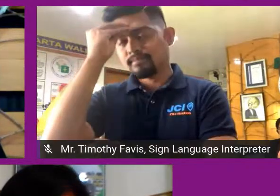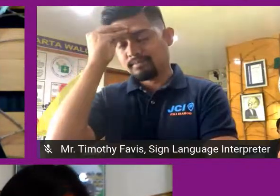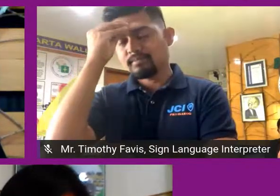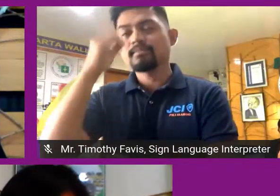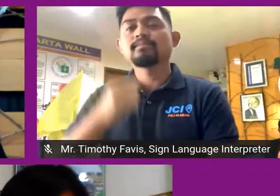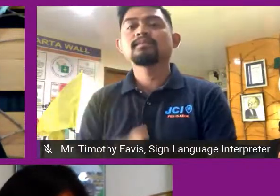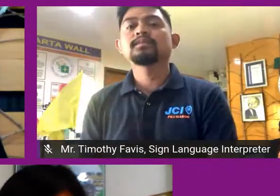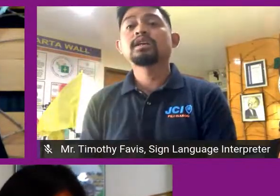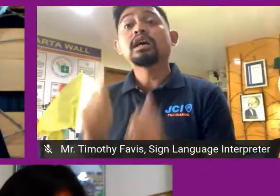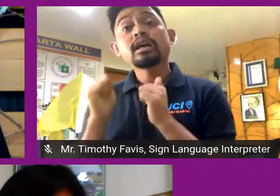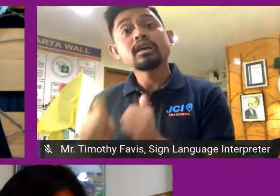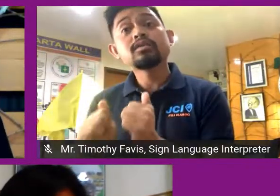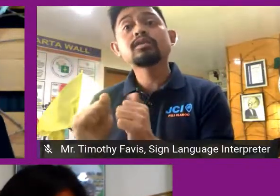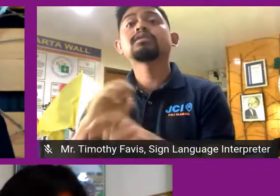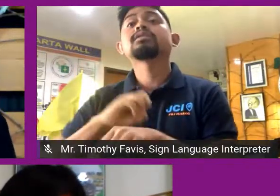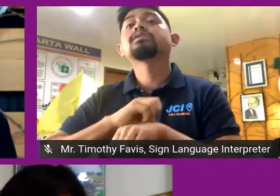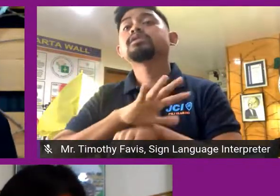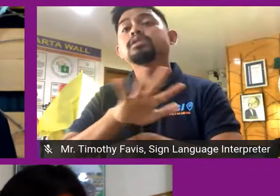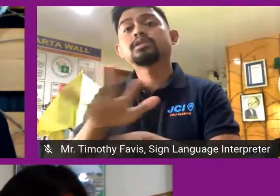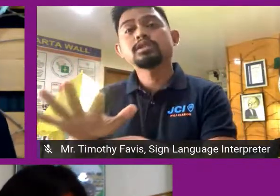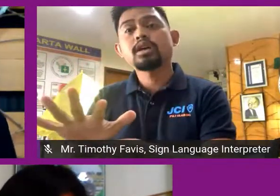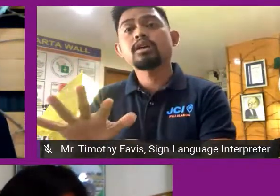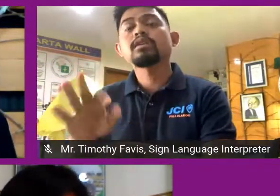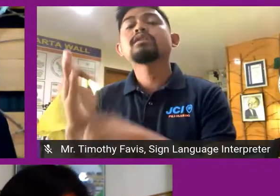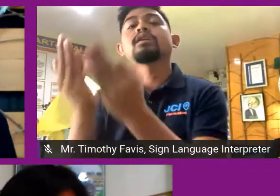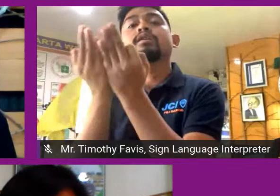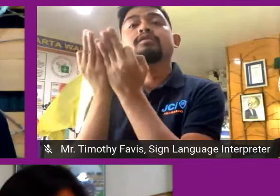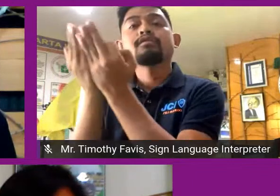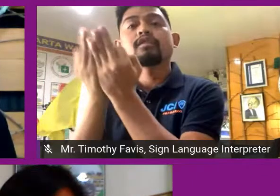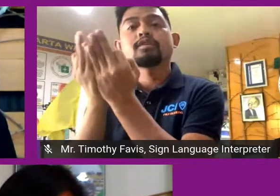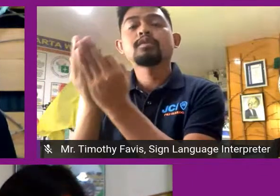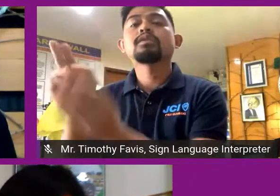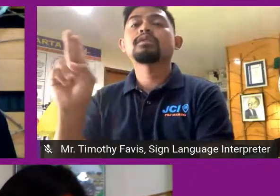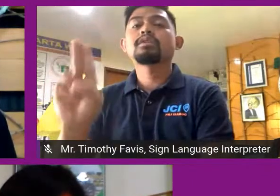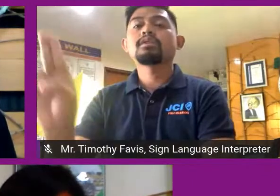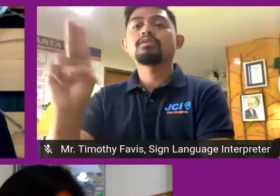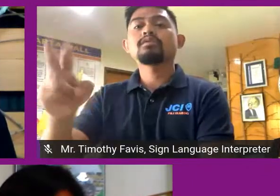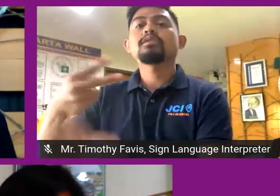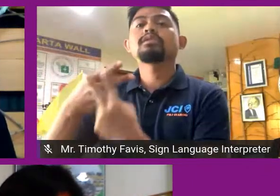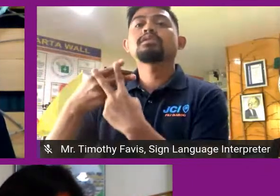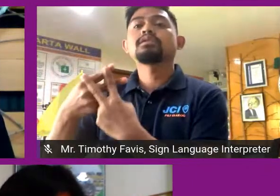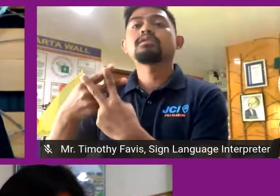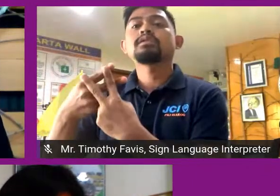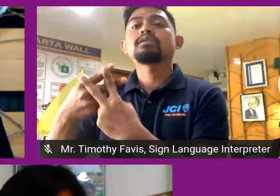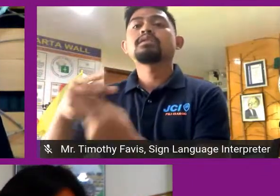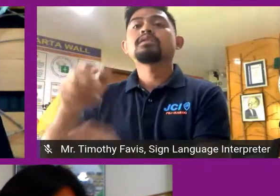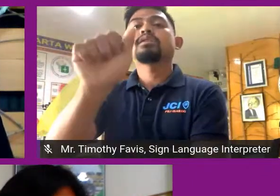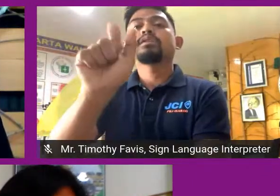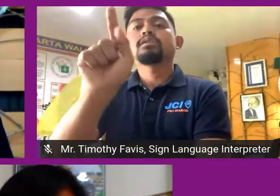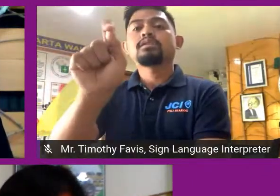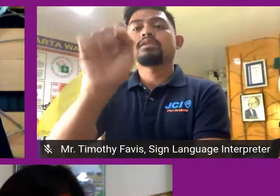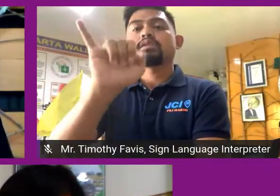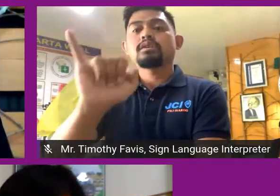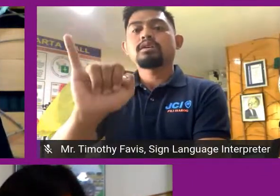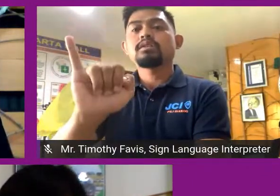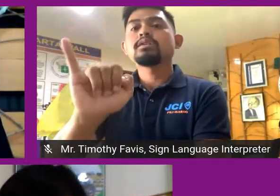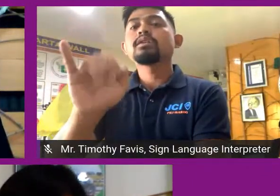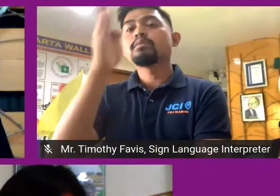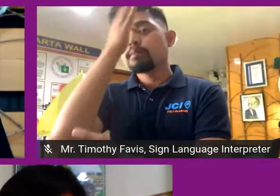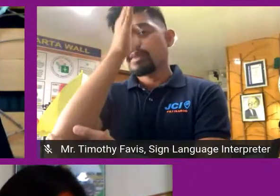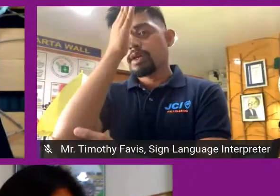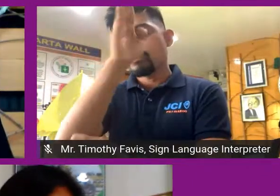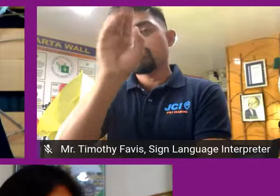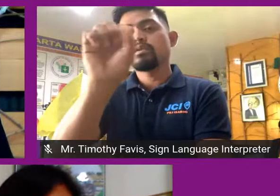Maari niyong i-share ang aming live feed at gamitin ang hashtag na hashtag ATI Bicol Sarabay